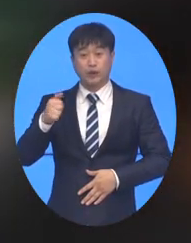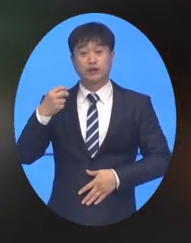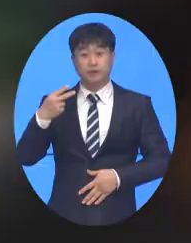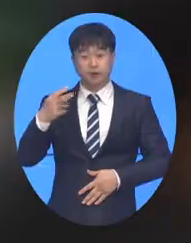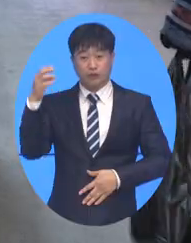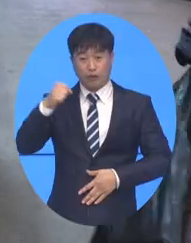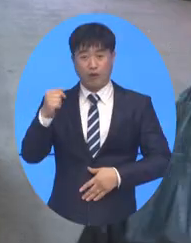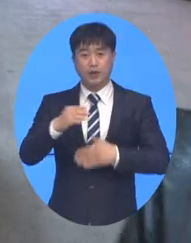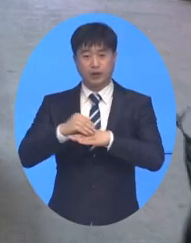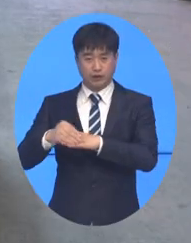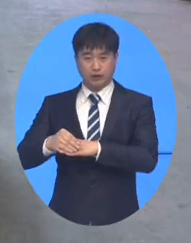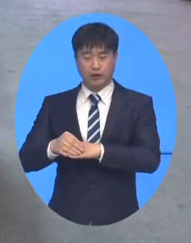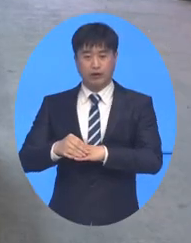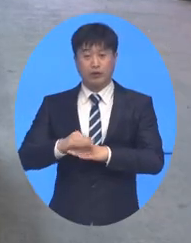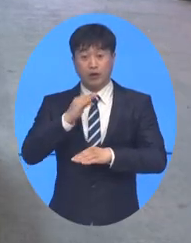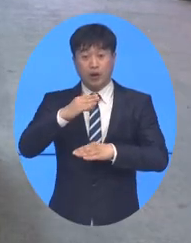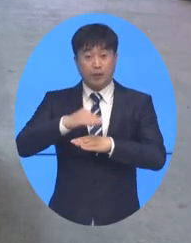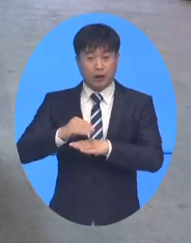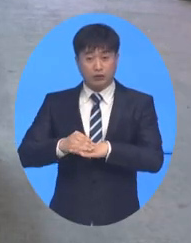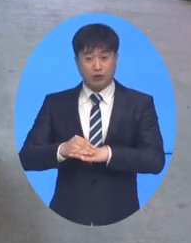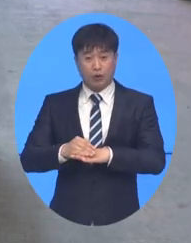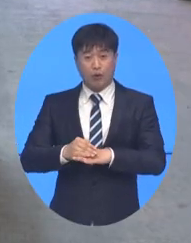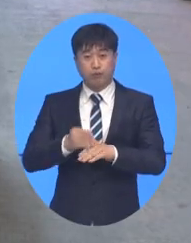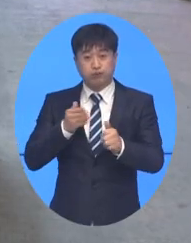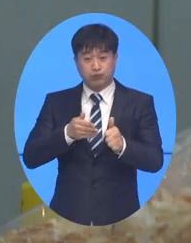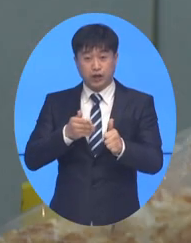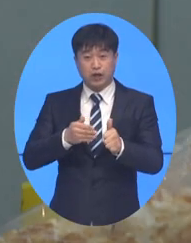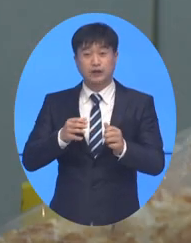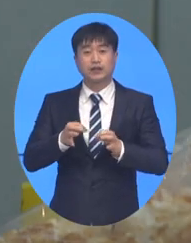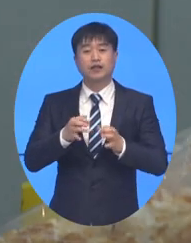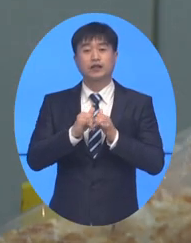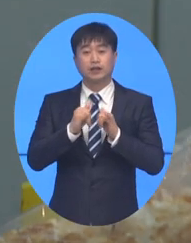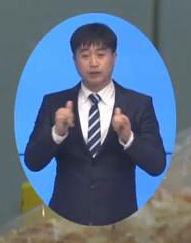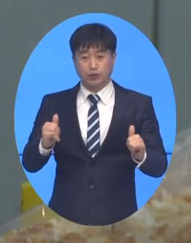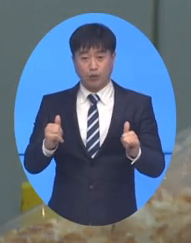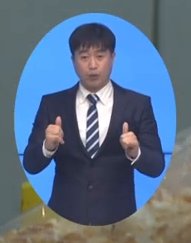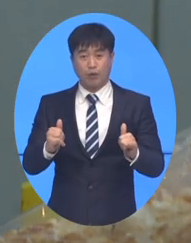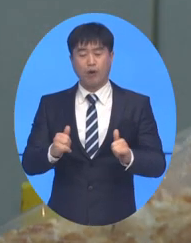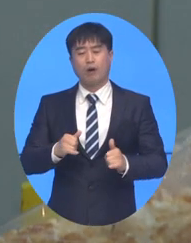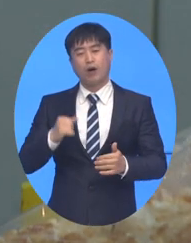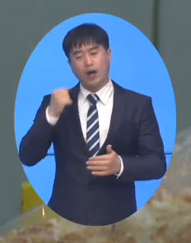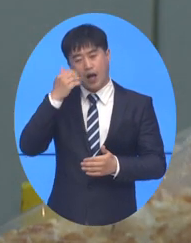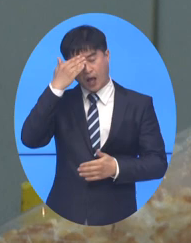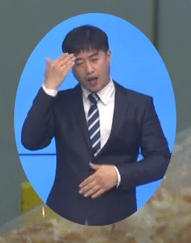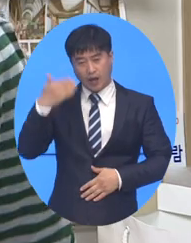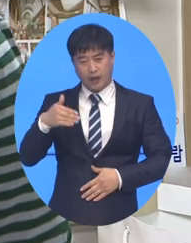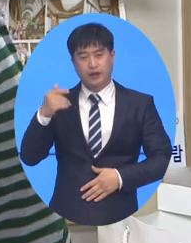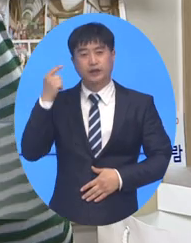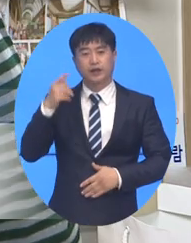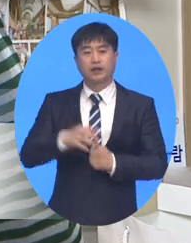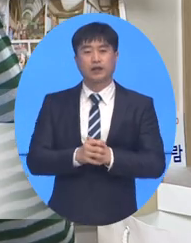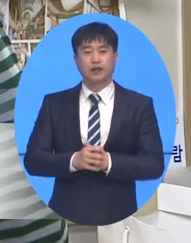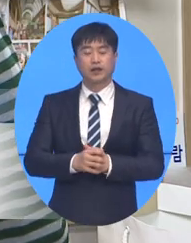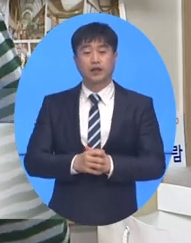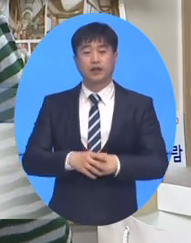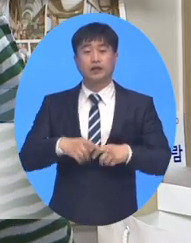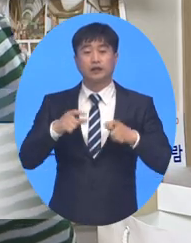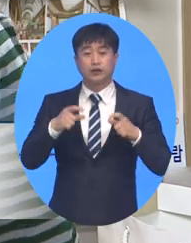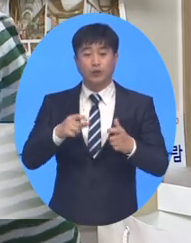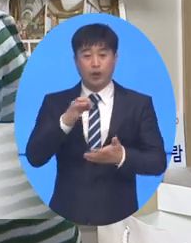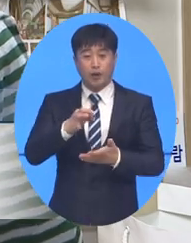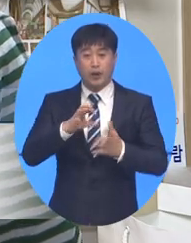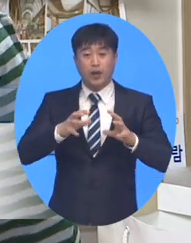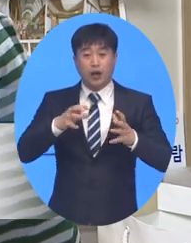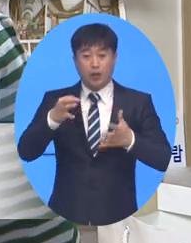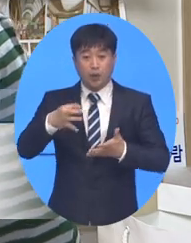증액 반영됐습니다 예산 반영을 촉구했던 상인들도 일단 한숨은 돌렸던 반응입니다 일단 역